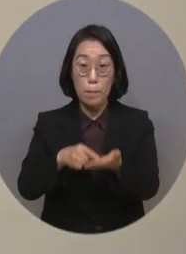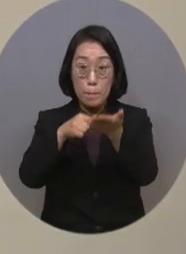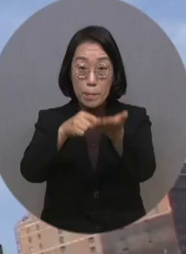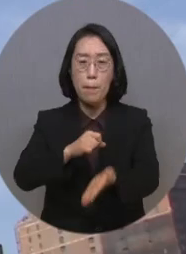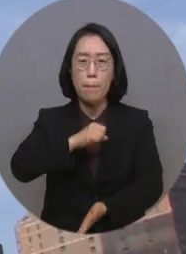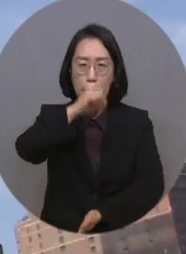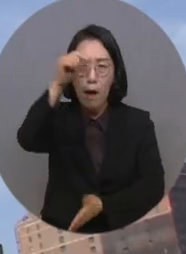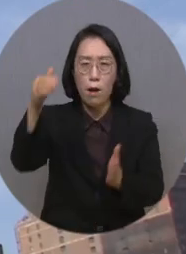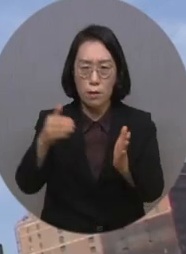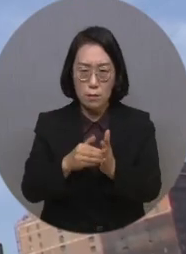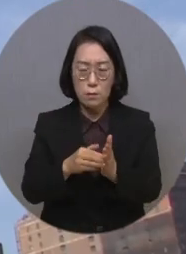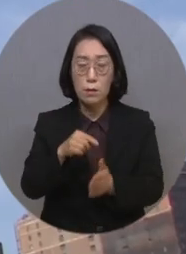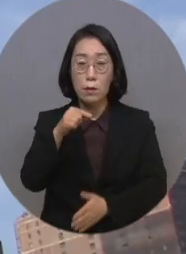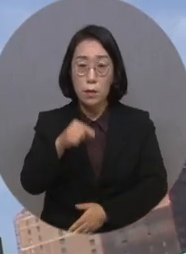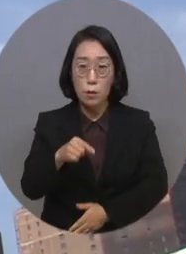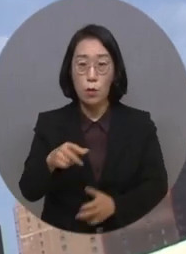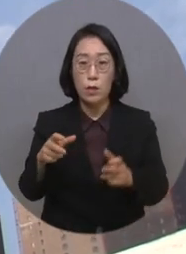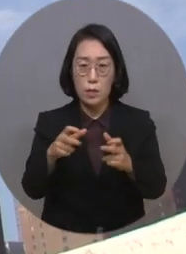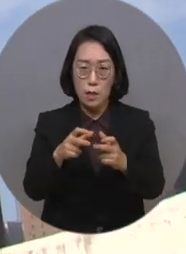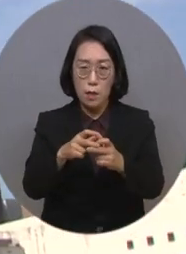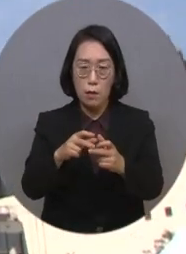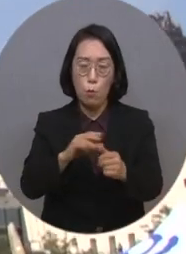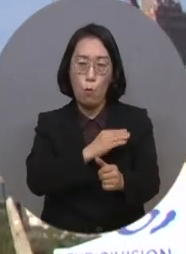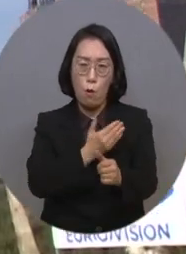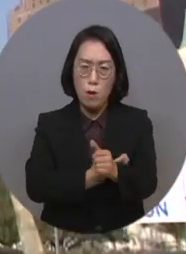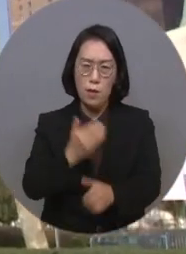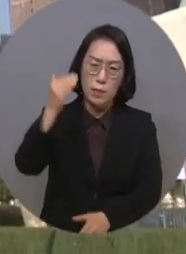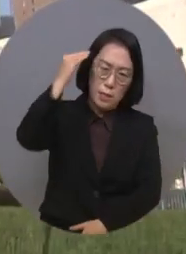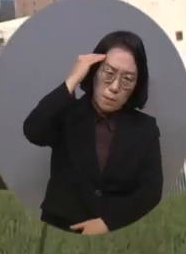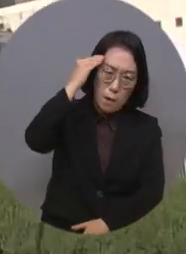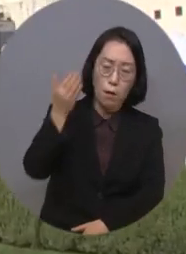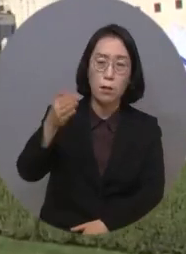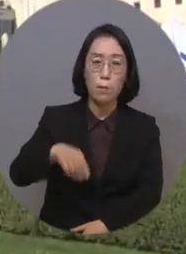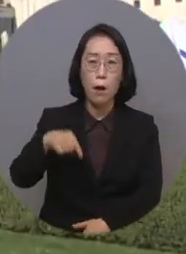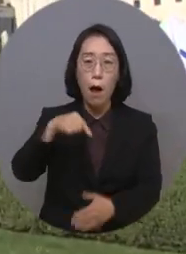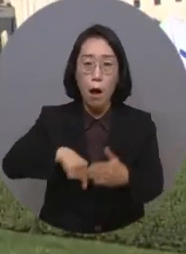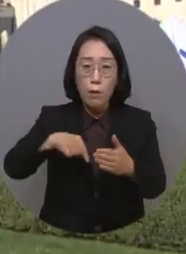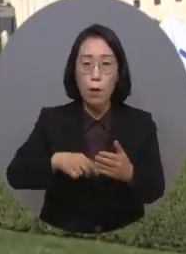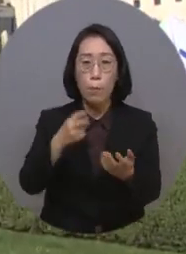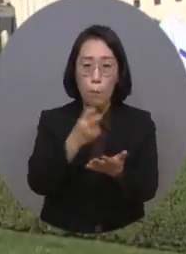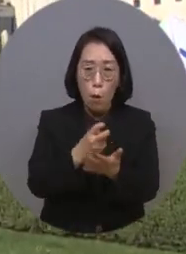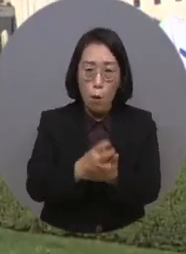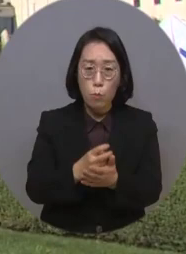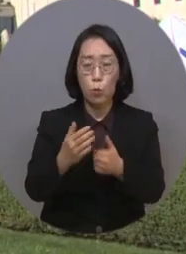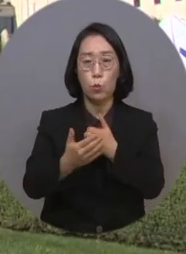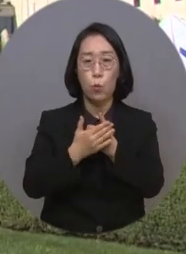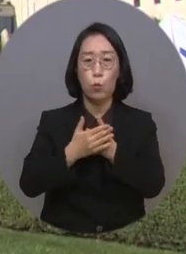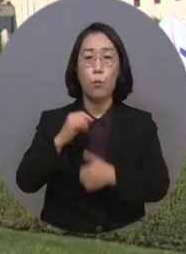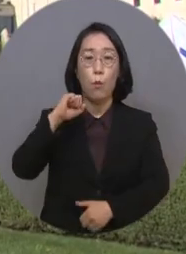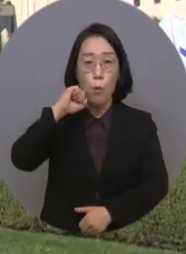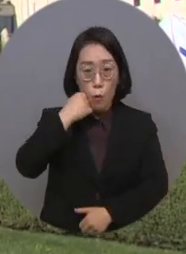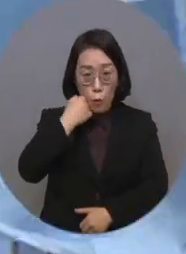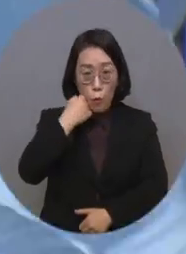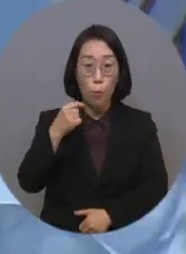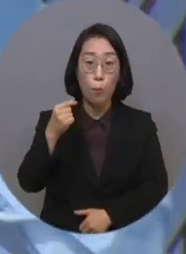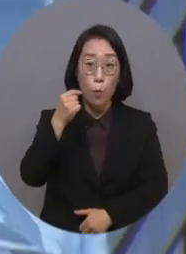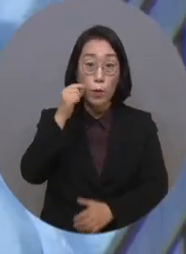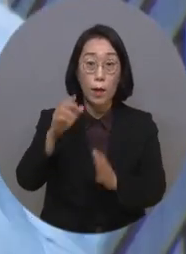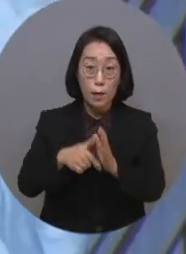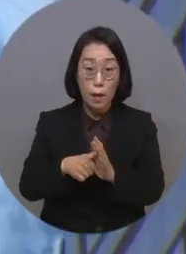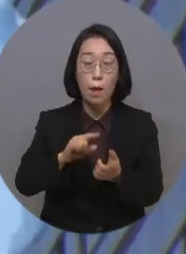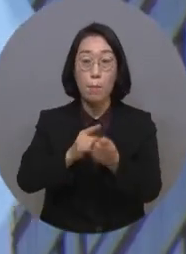통과됐습니다. 선택의정서는 장애인이 권리를 침해당했으나 국내법이나 제도로는 구제받을 수 없을 때